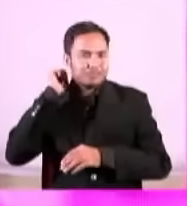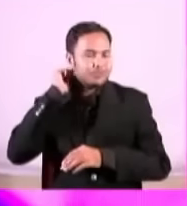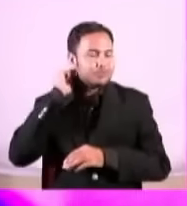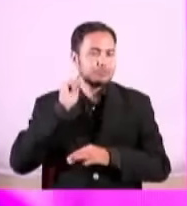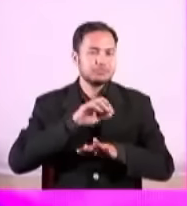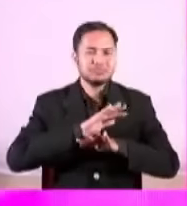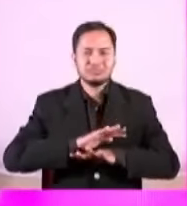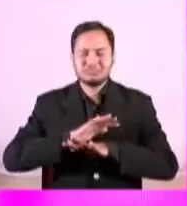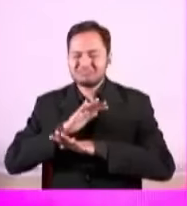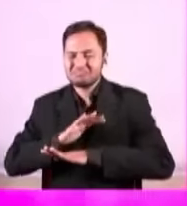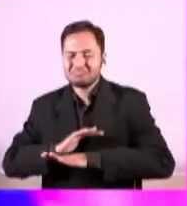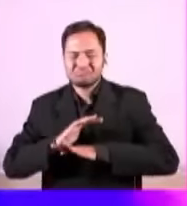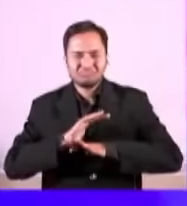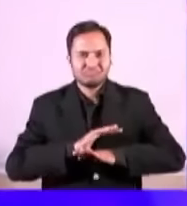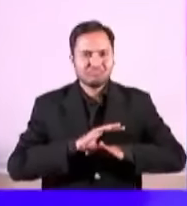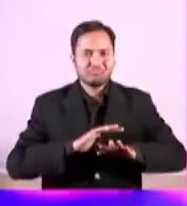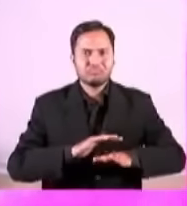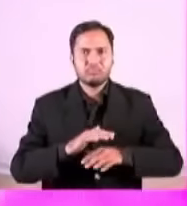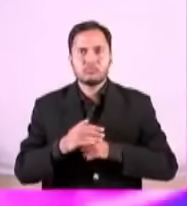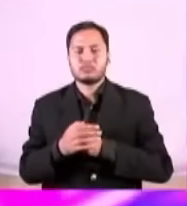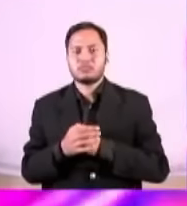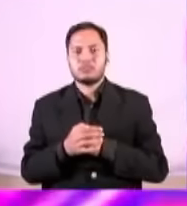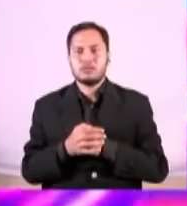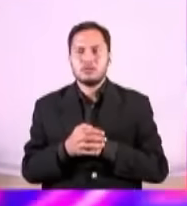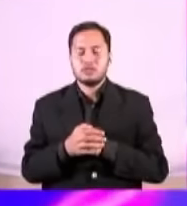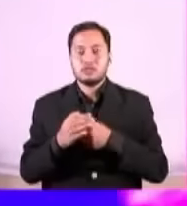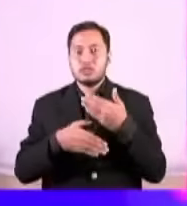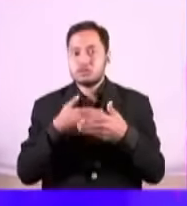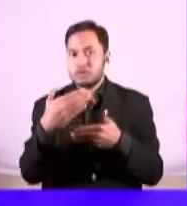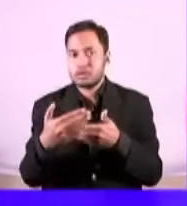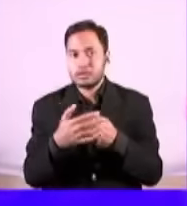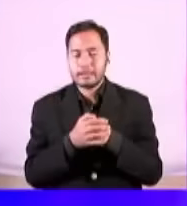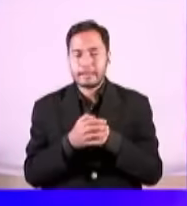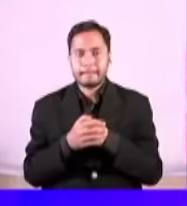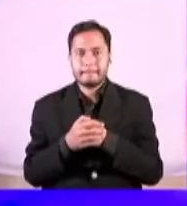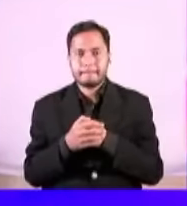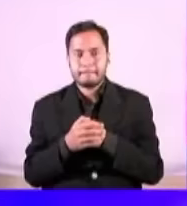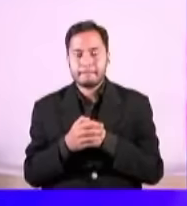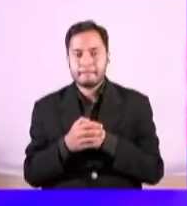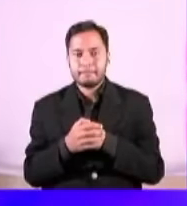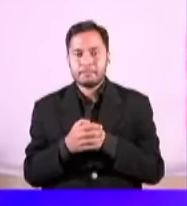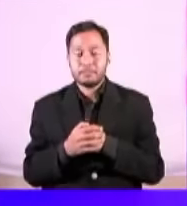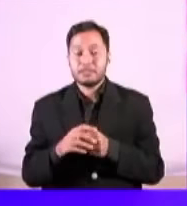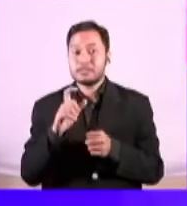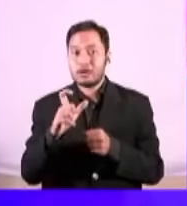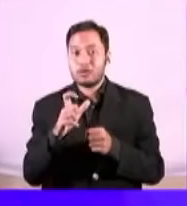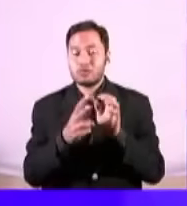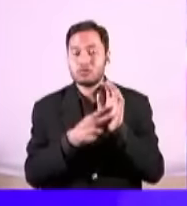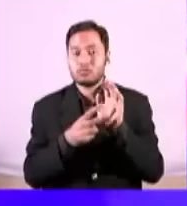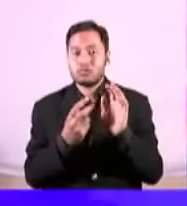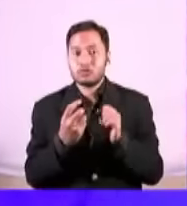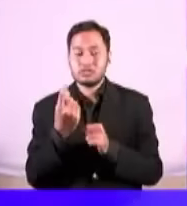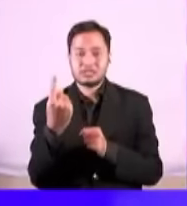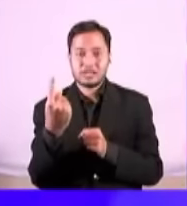ya Selanjutnya kami persilakan kepada pasangan calon nomor urus 1 untuk kembali menanggapi waktu anda 1 menit